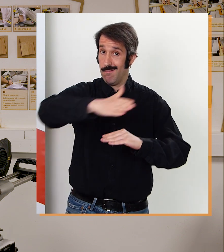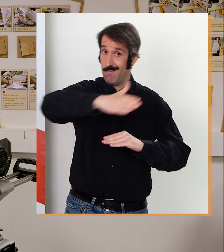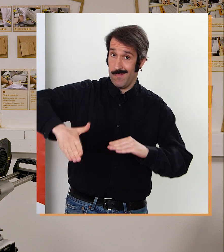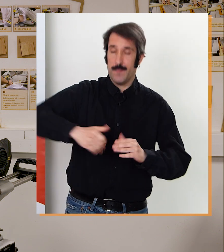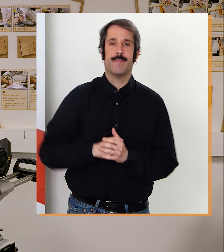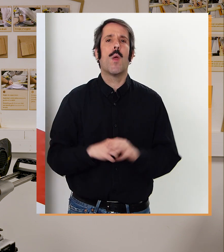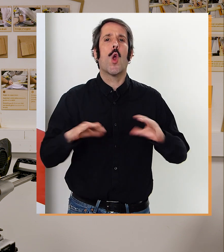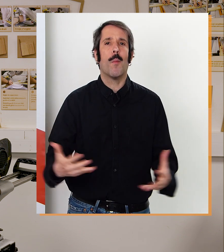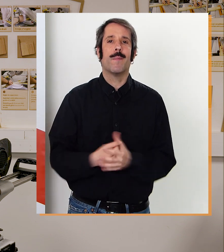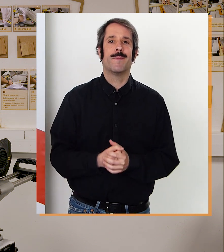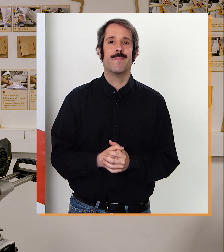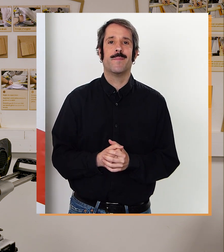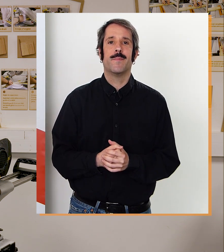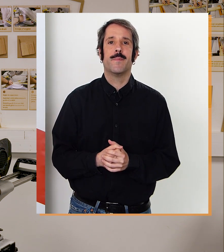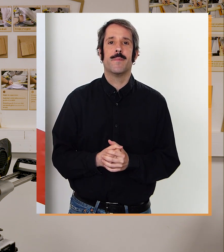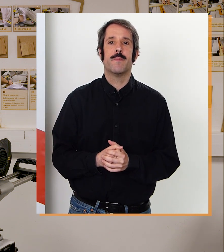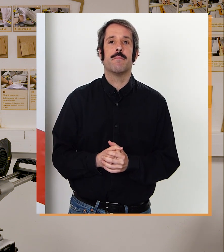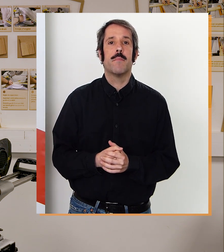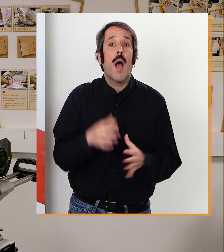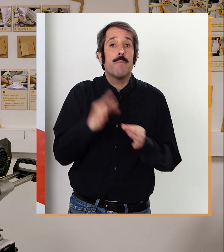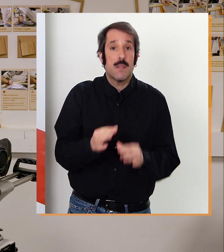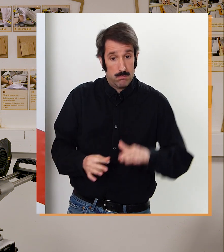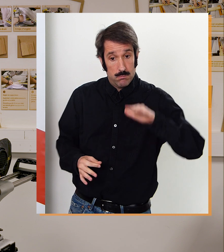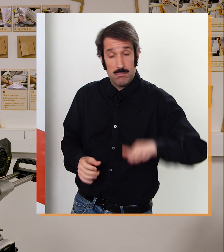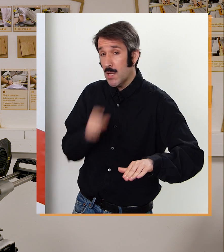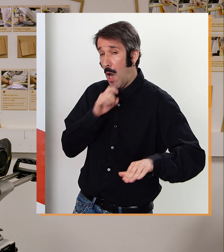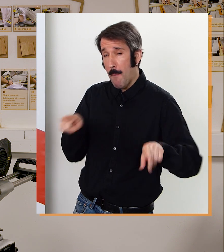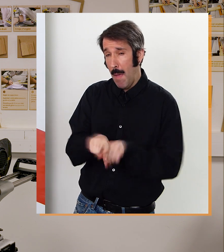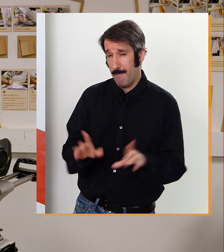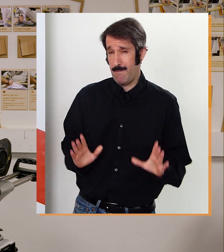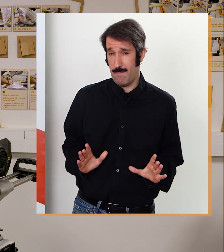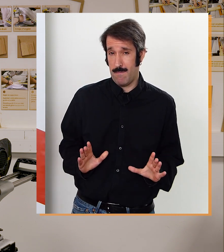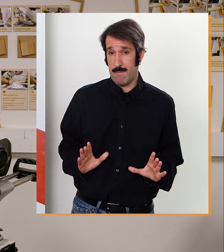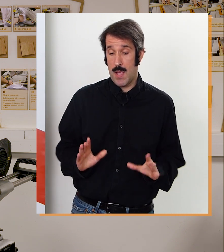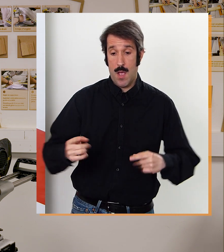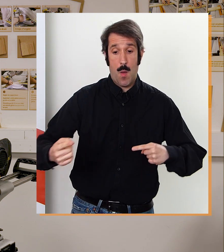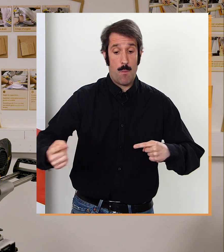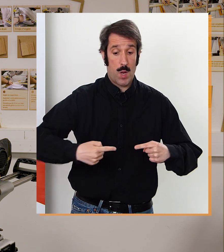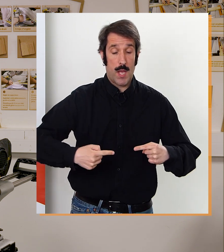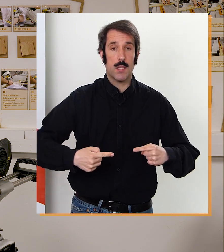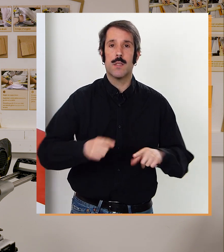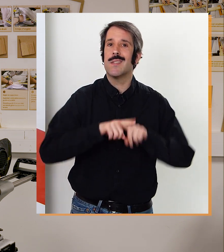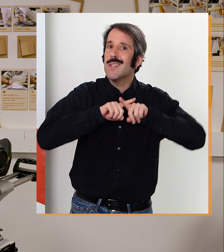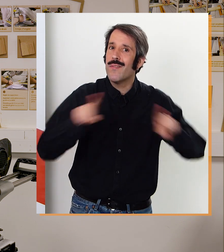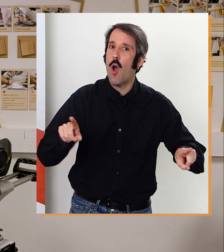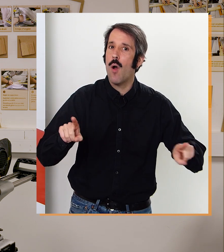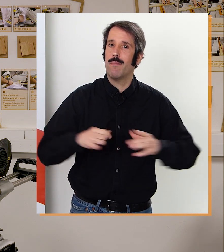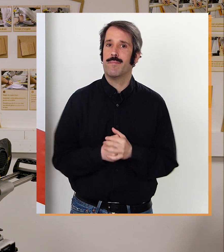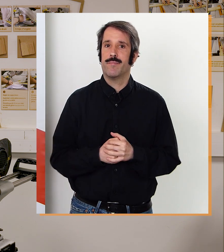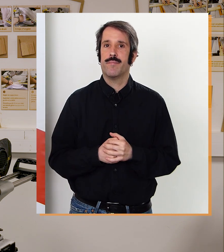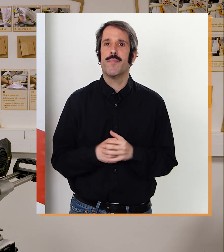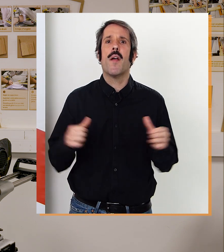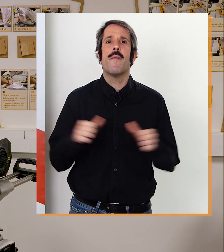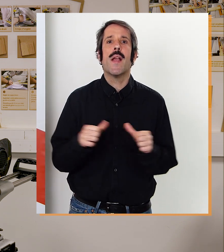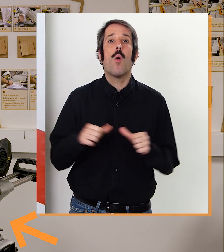de la pièce. Pour ce faire, nous allons placer notre pièce comme ceci, comme tout à l'heure, et le pointage. Voilà, alors là il est un peu différent, le pointage,